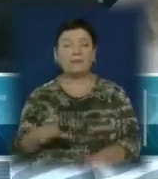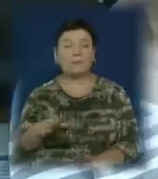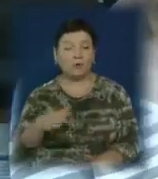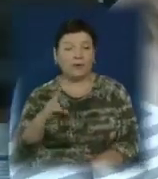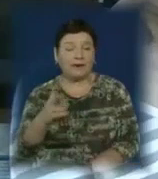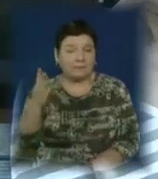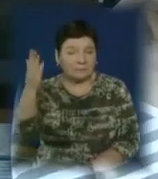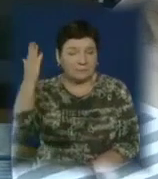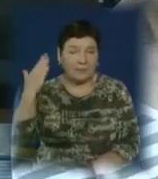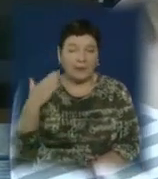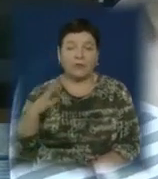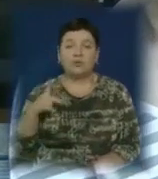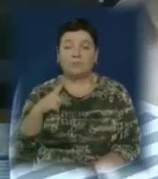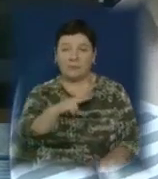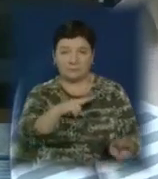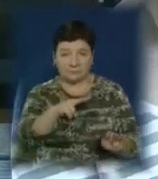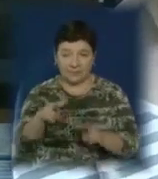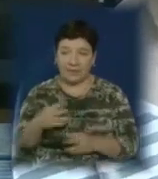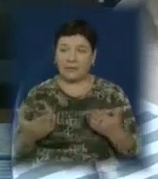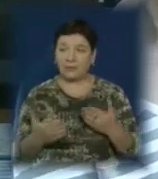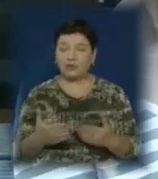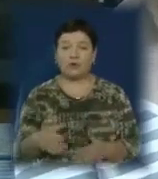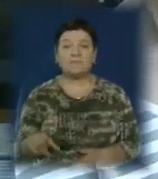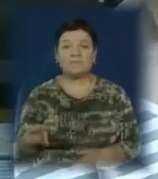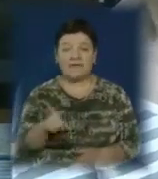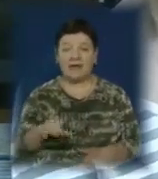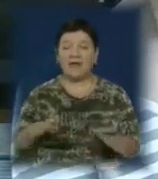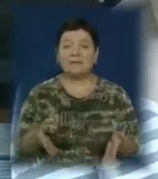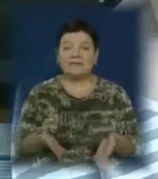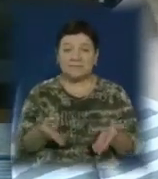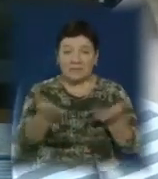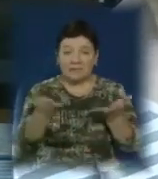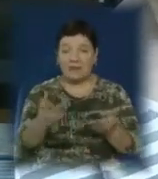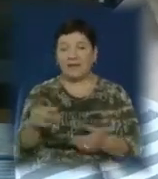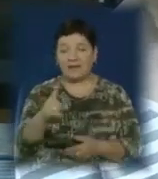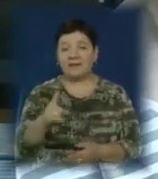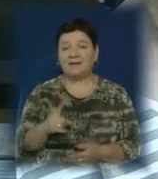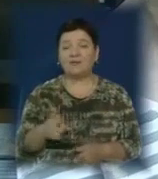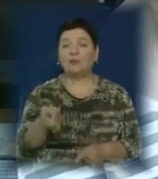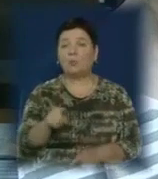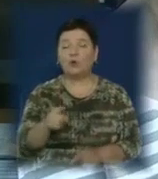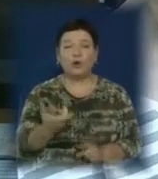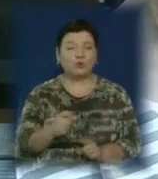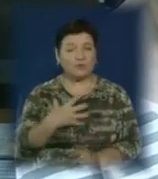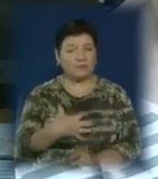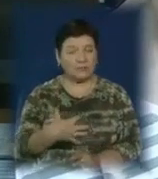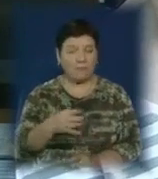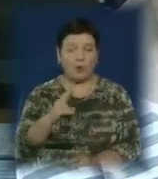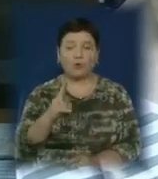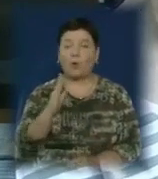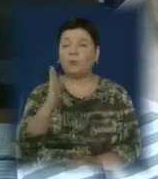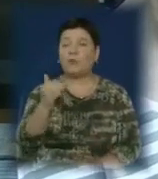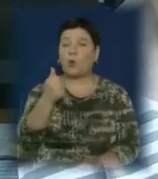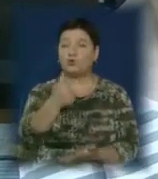під пильним наглядом, що якщо що, то все воно вспливе. От тому я тут. Тому що для мене важливо, хто очолювати